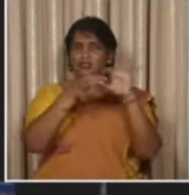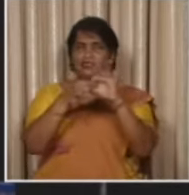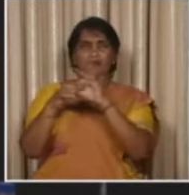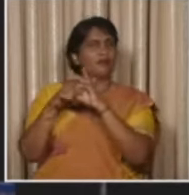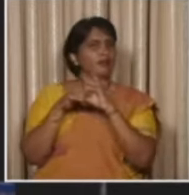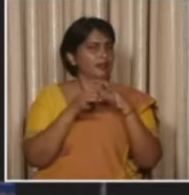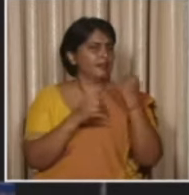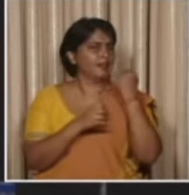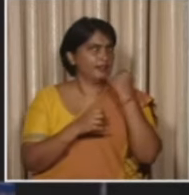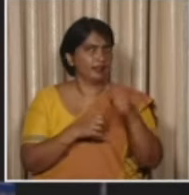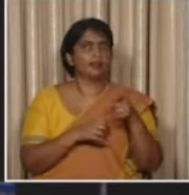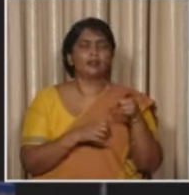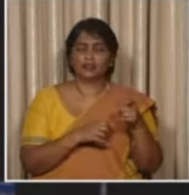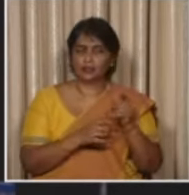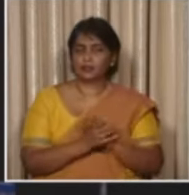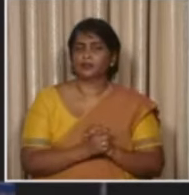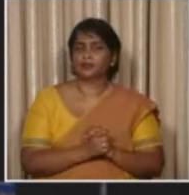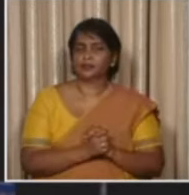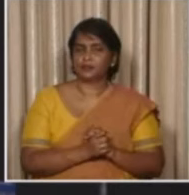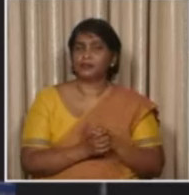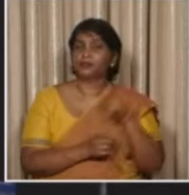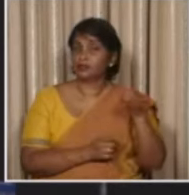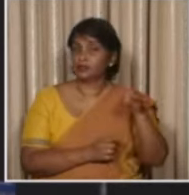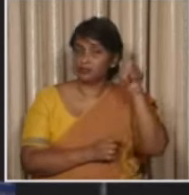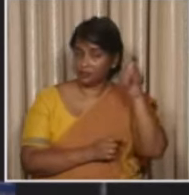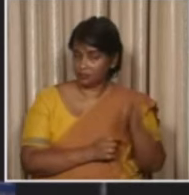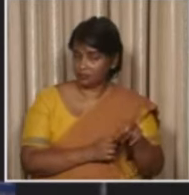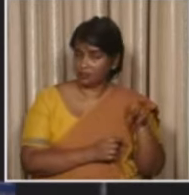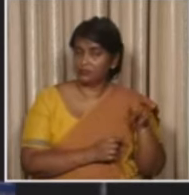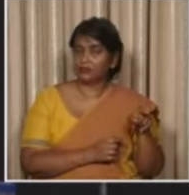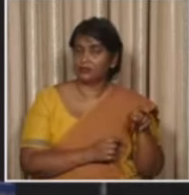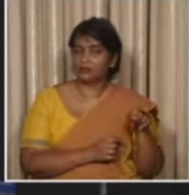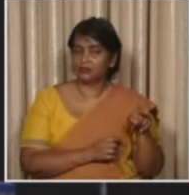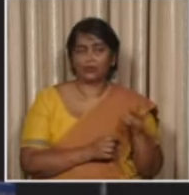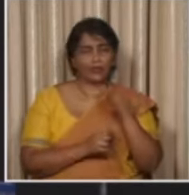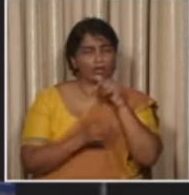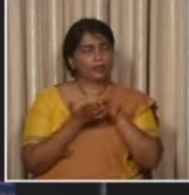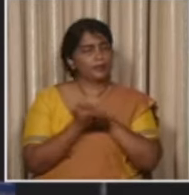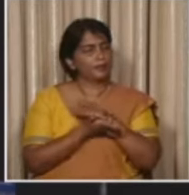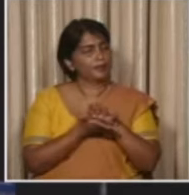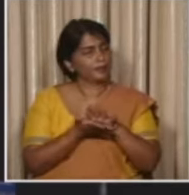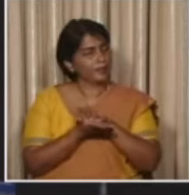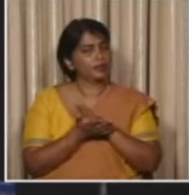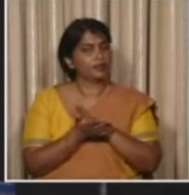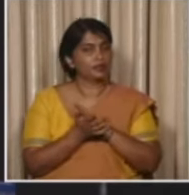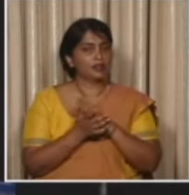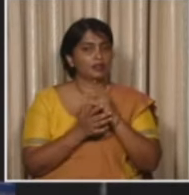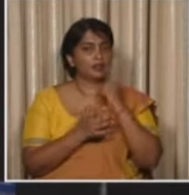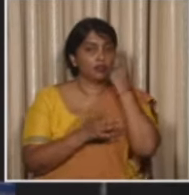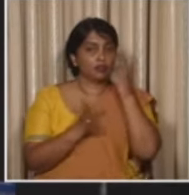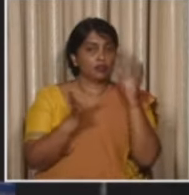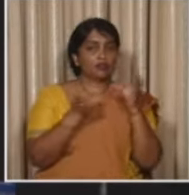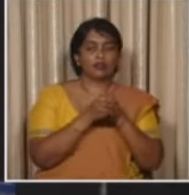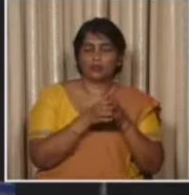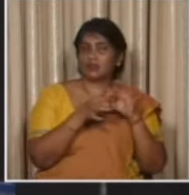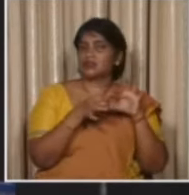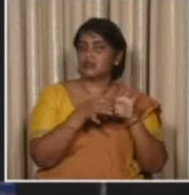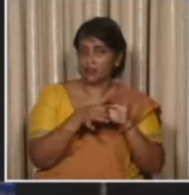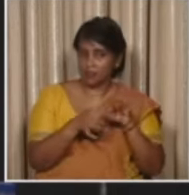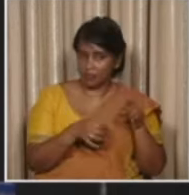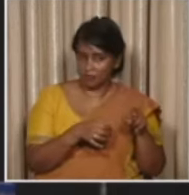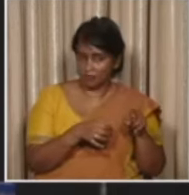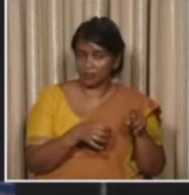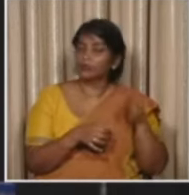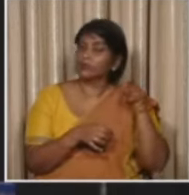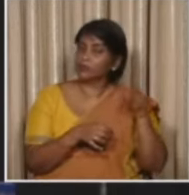නියෝජ්‍ය කතානායකතුමනි. මේ පුද්ගලයා පැහැදිලිවම බුද්ධ්‍යාංශත් එක්ක සම්බන්ධතාවයක් තිබුණා.